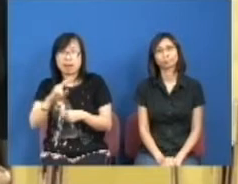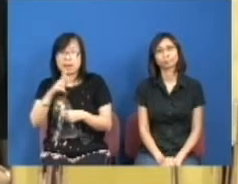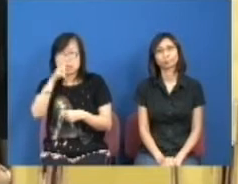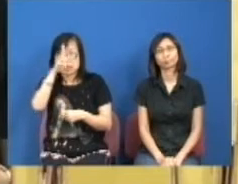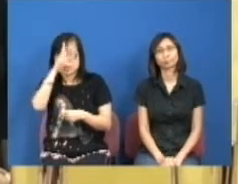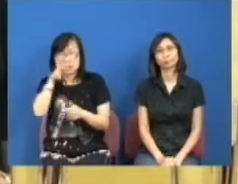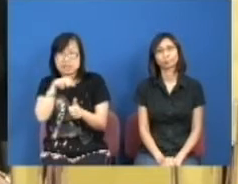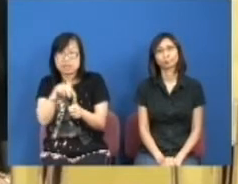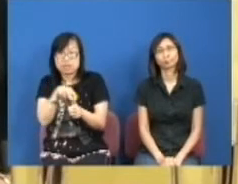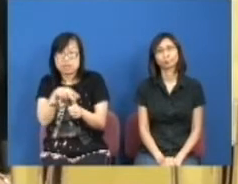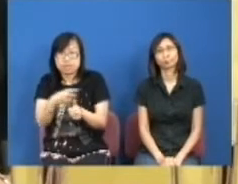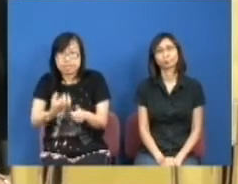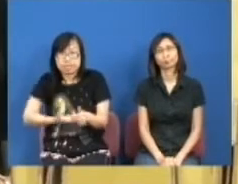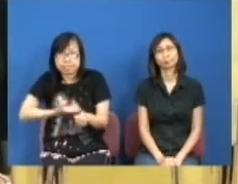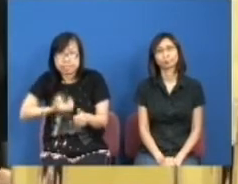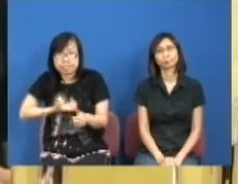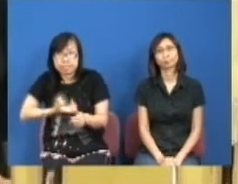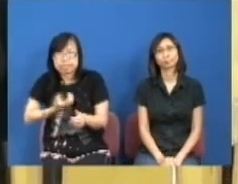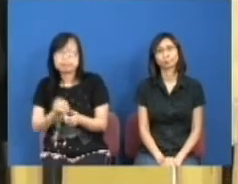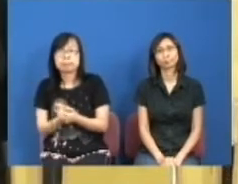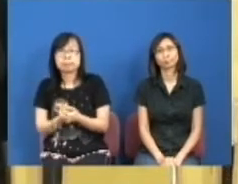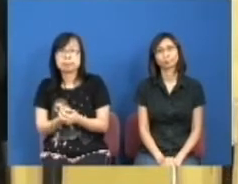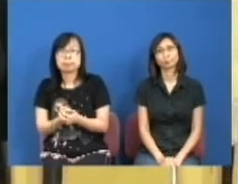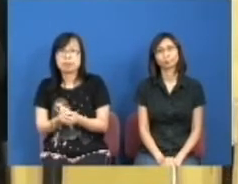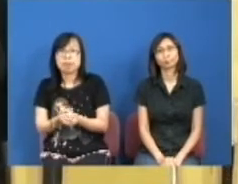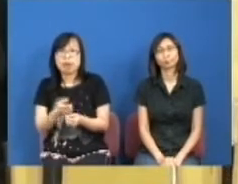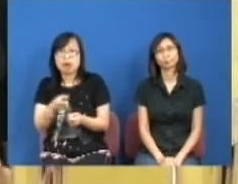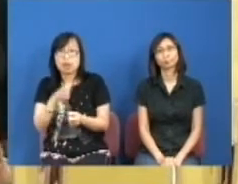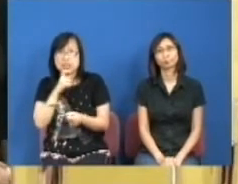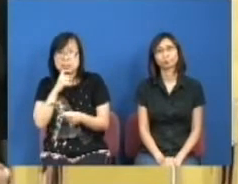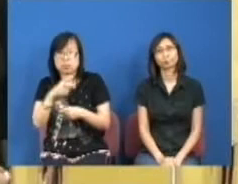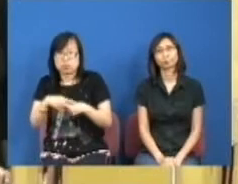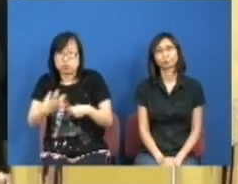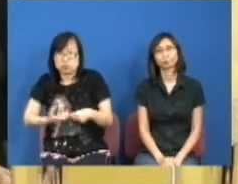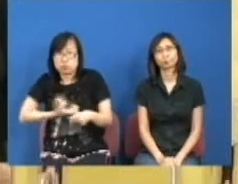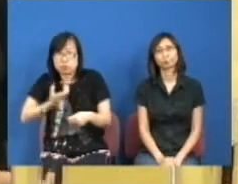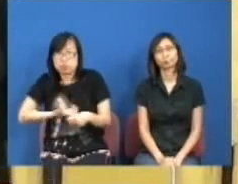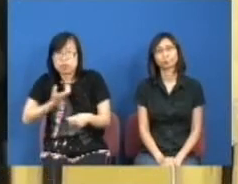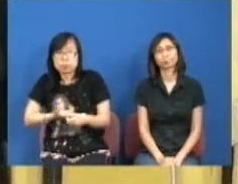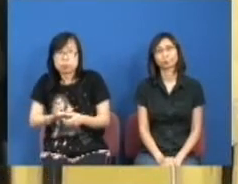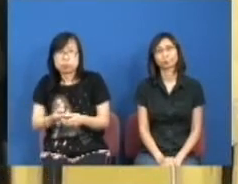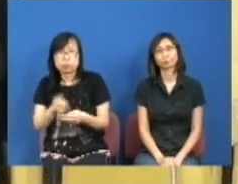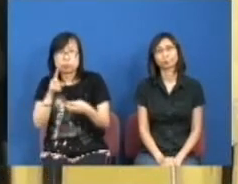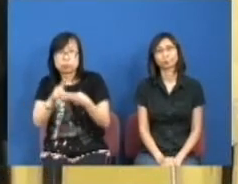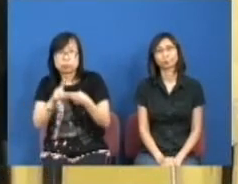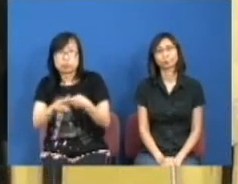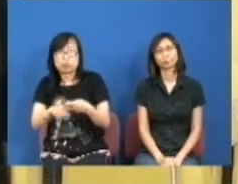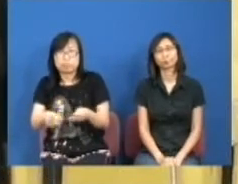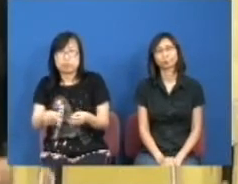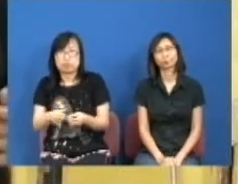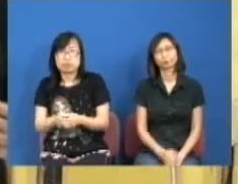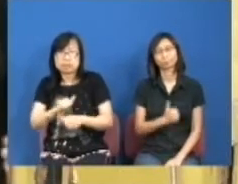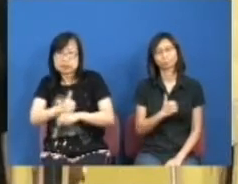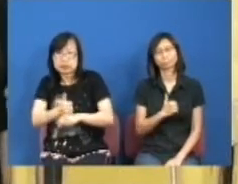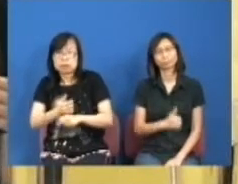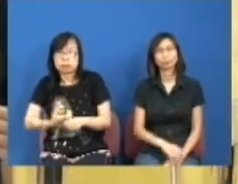政治激進主義嘅抬頭，即係亦都有人將呢個激進主義係譯做呢個激進主義啦。咁